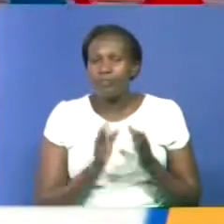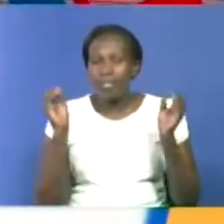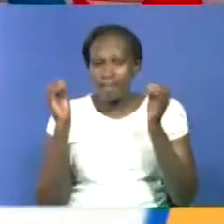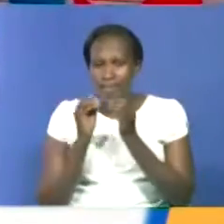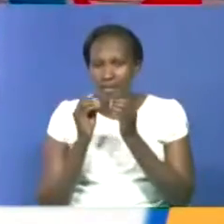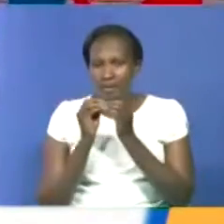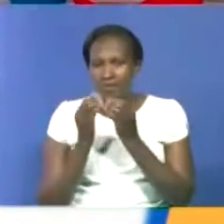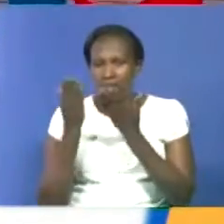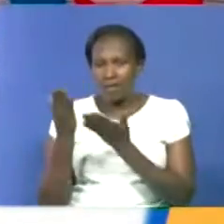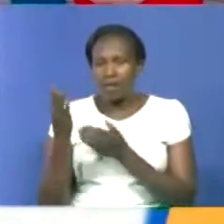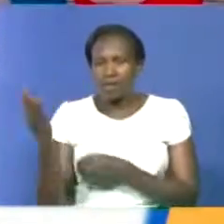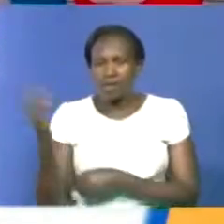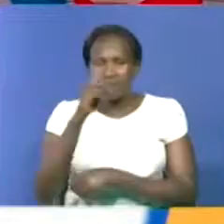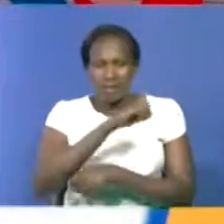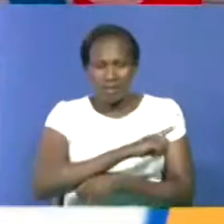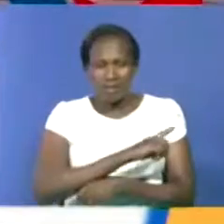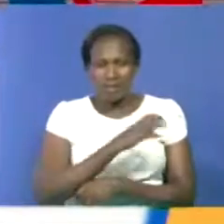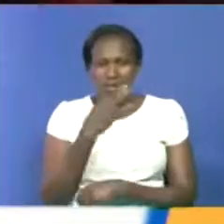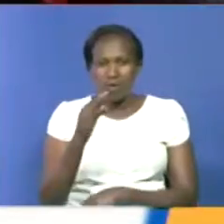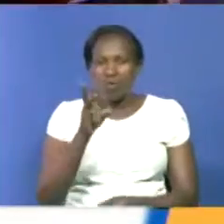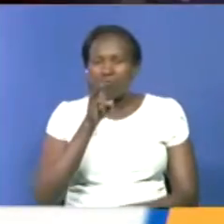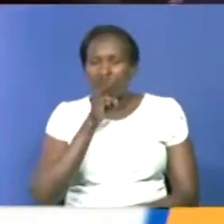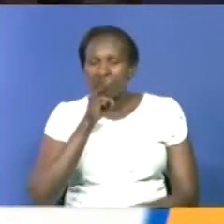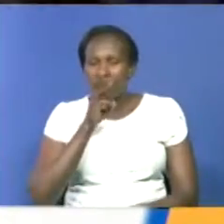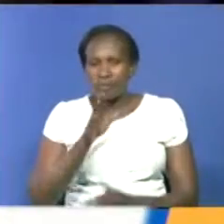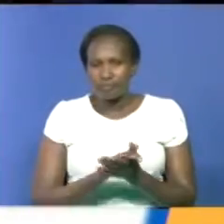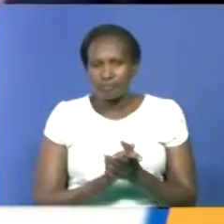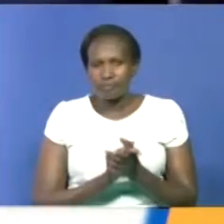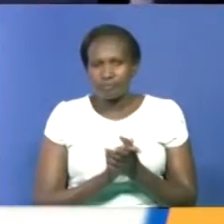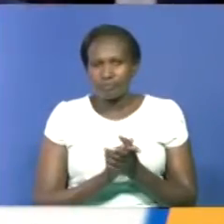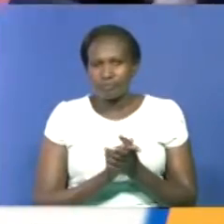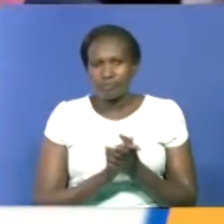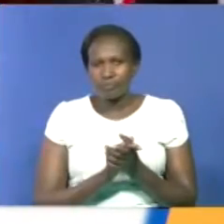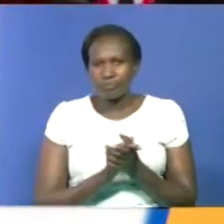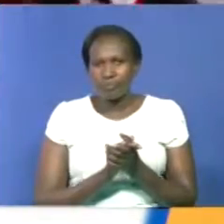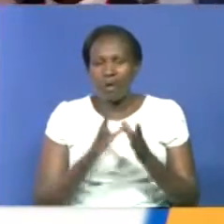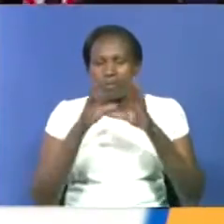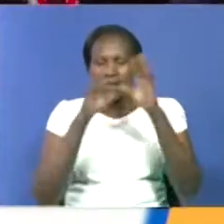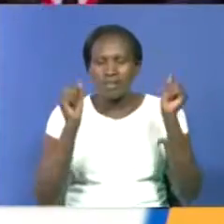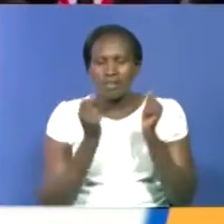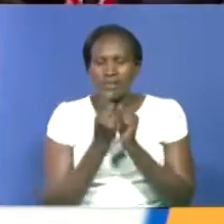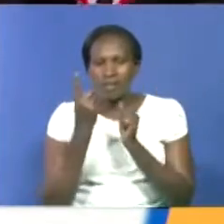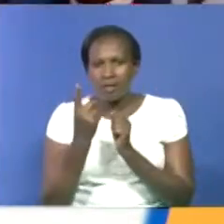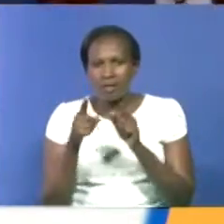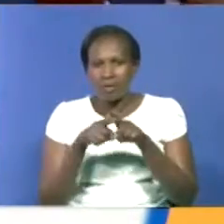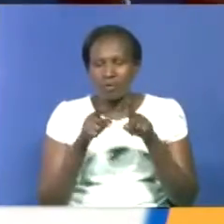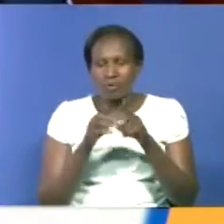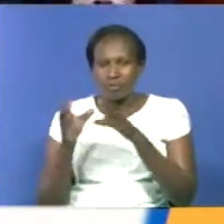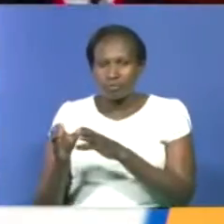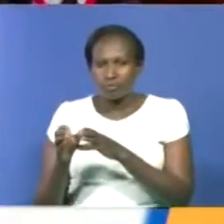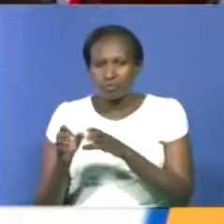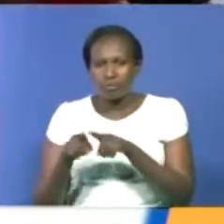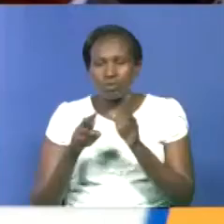siku tatu la uchumi wa rasilimali za majini ambalo linahudhuriwa na jumla ya marais 11, wakuu wa mashirika ya kimataifa na zaidi ya